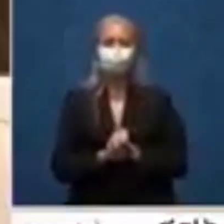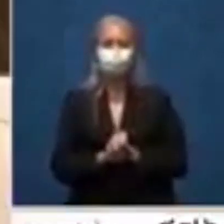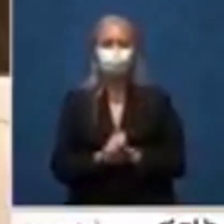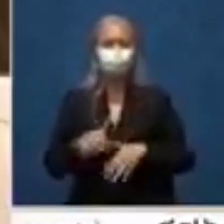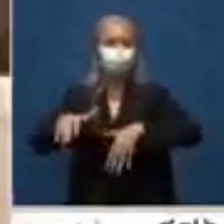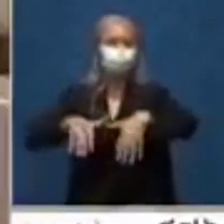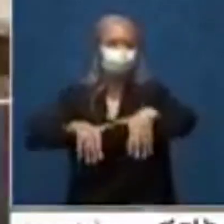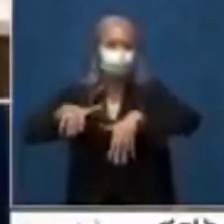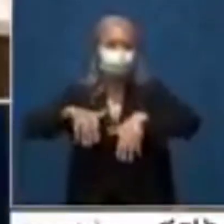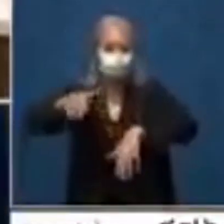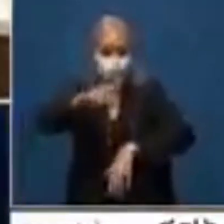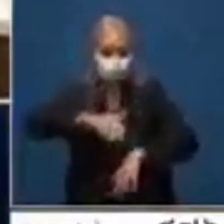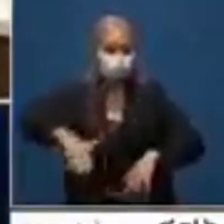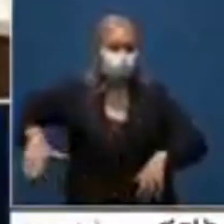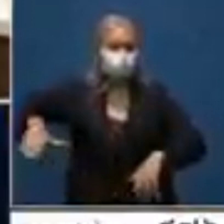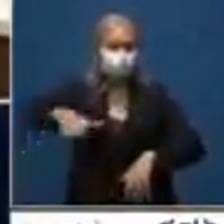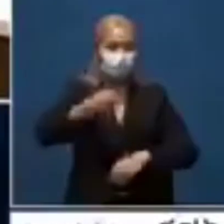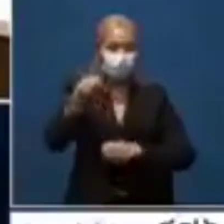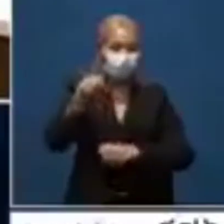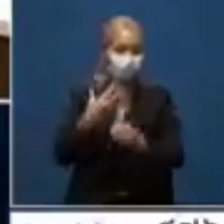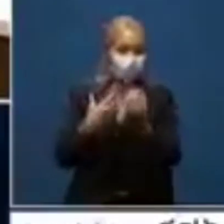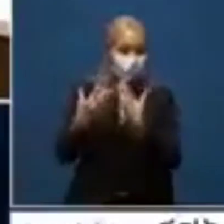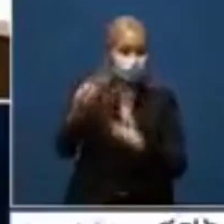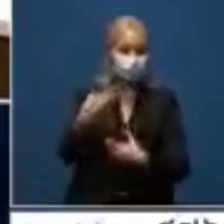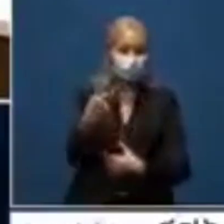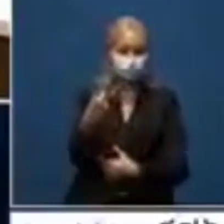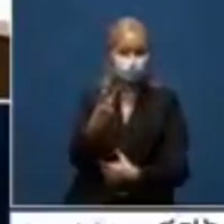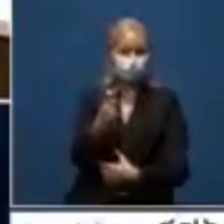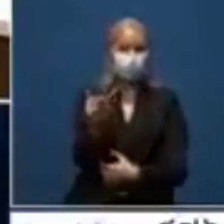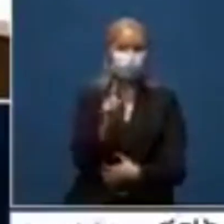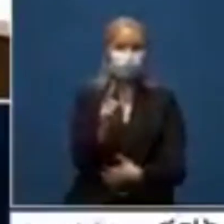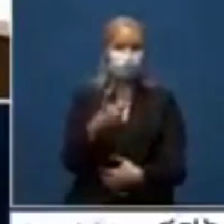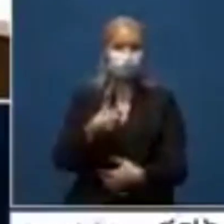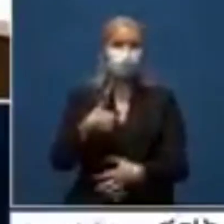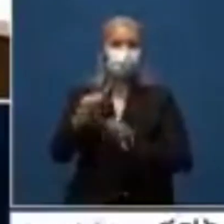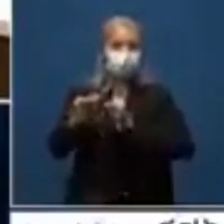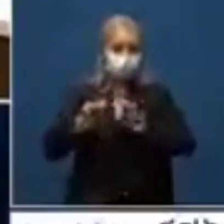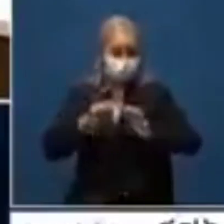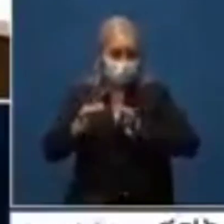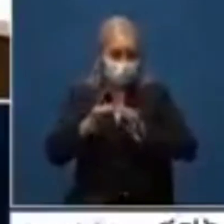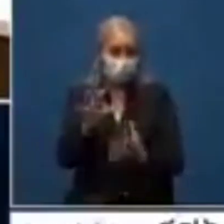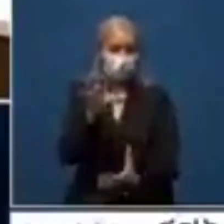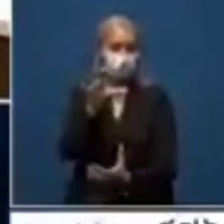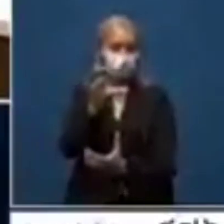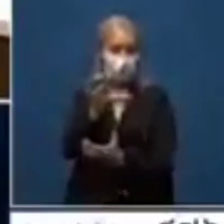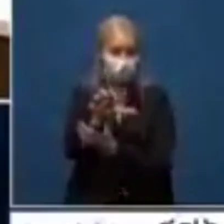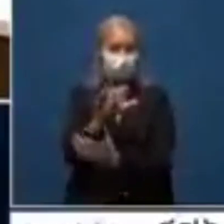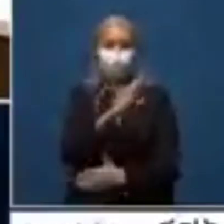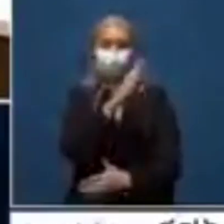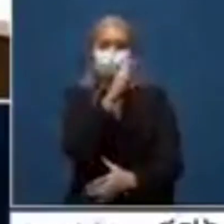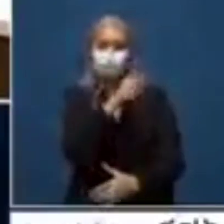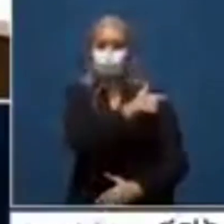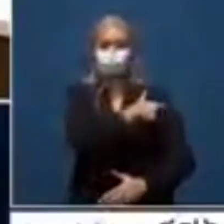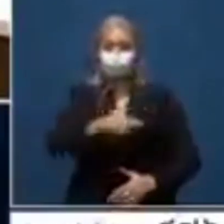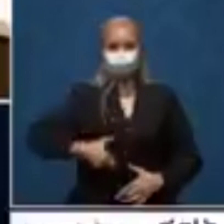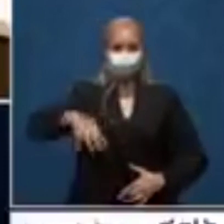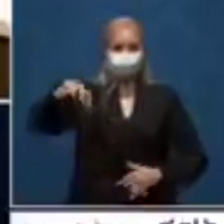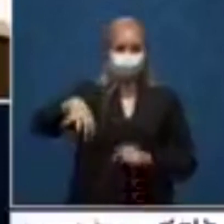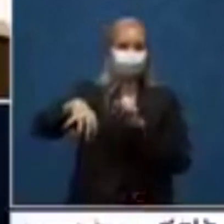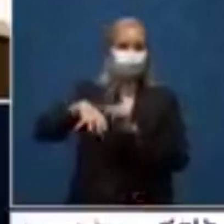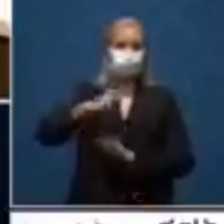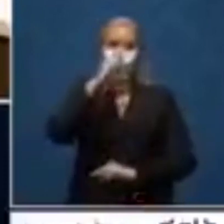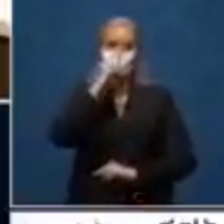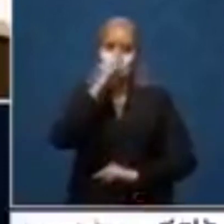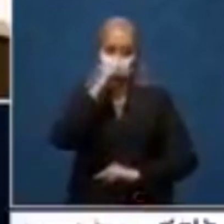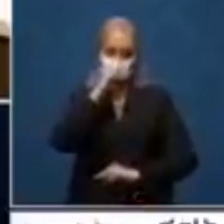ไปนะคะจากเหตุการณ์เมื่อวานก็มีสอบถามมาดิฉันก็ถึงต้องชี้แจงว่าข้อบังคับนะคะห้ามพูดถึงสถาบันกษัตริย์โดยไม่จำเป็น